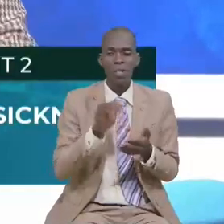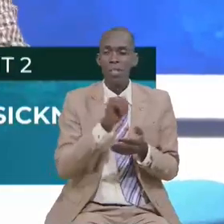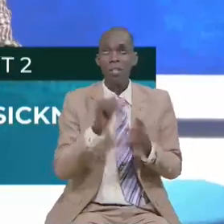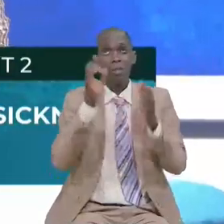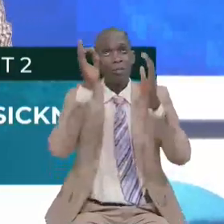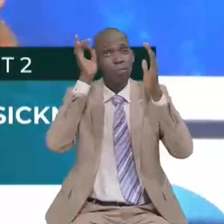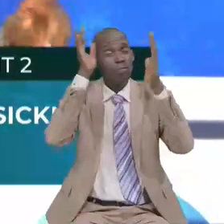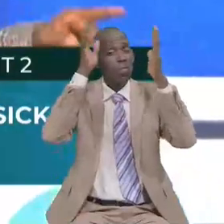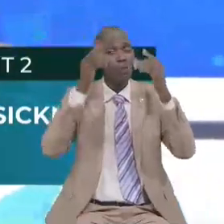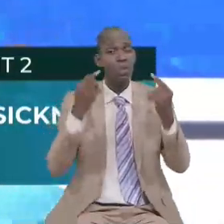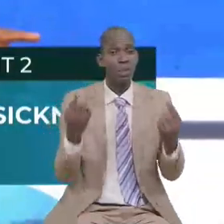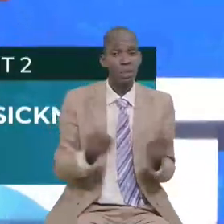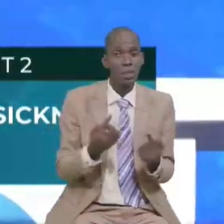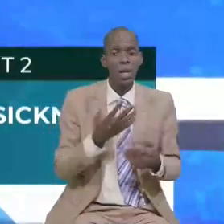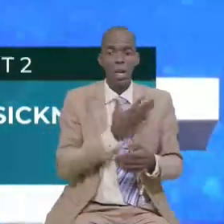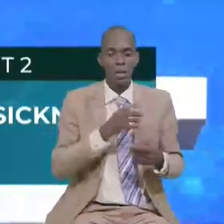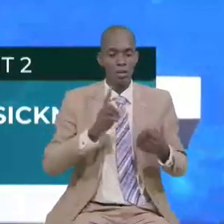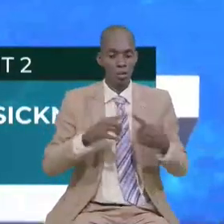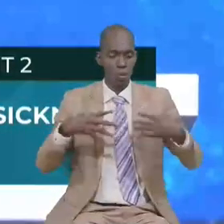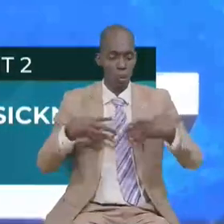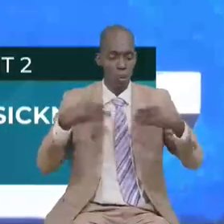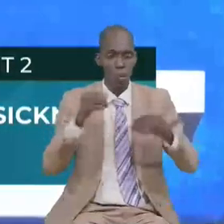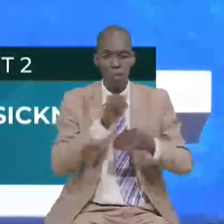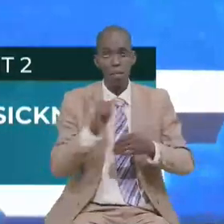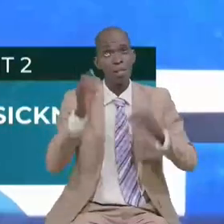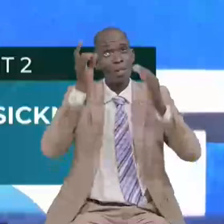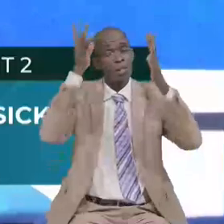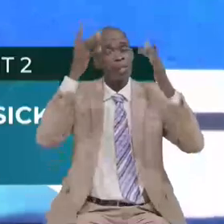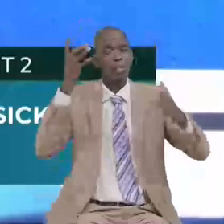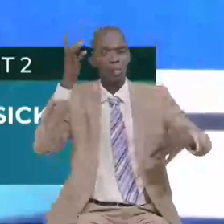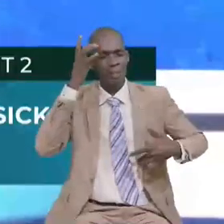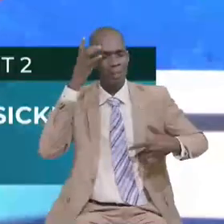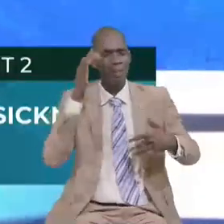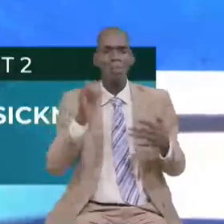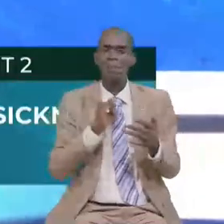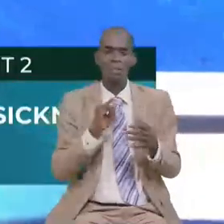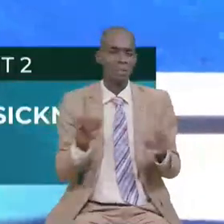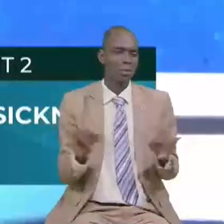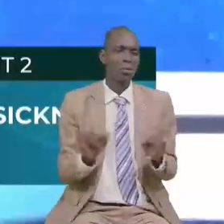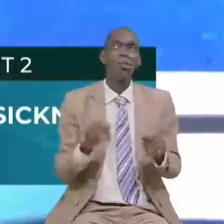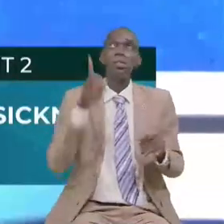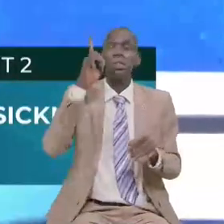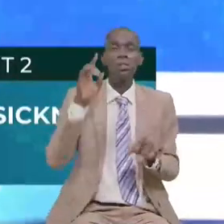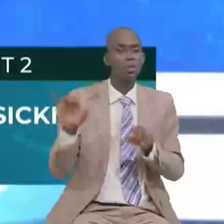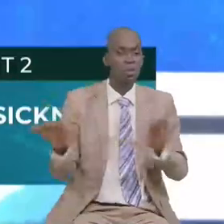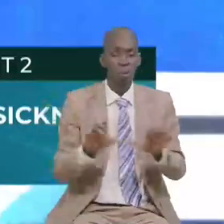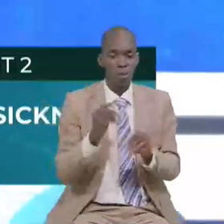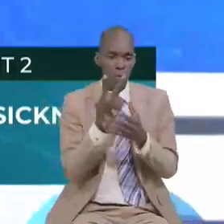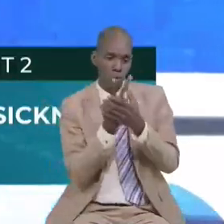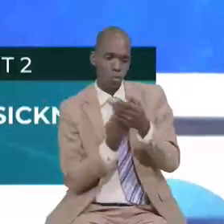Pardonner un péché terrible et guérir une maladie terrible, c'est la même